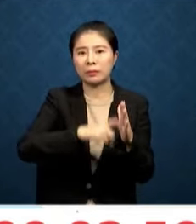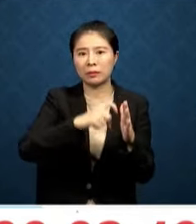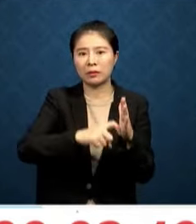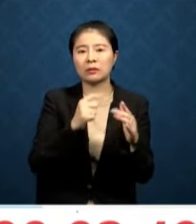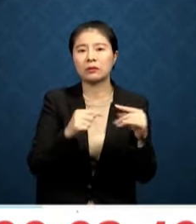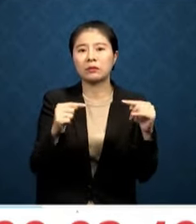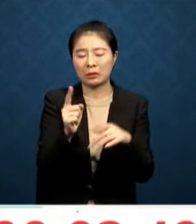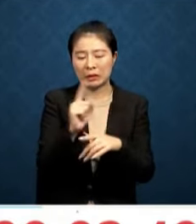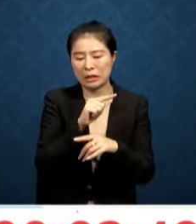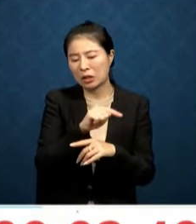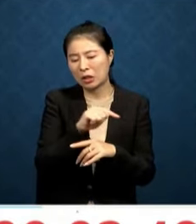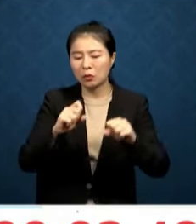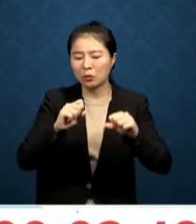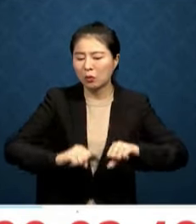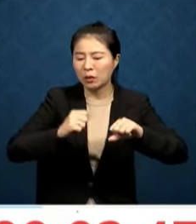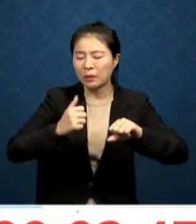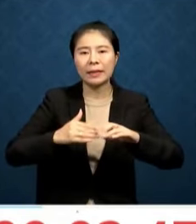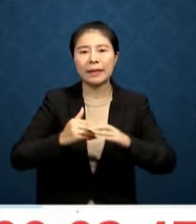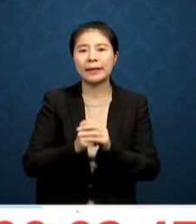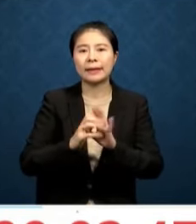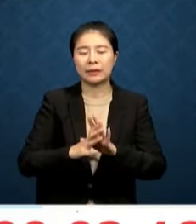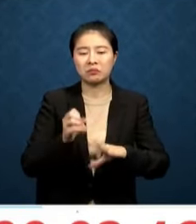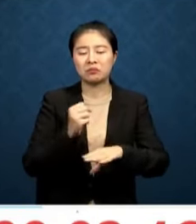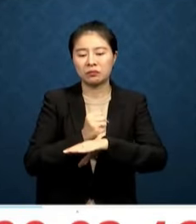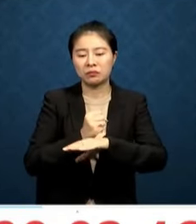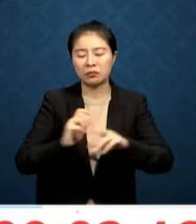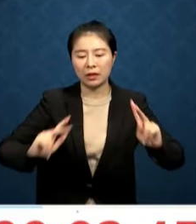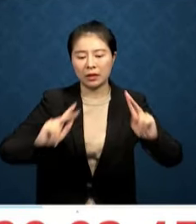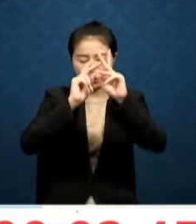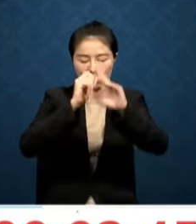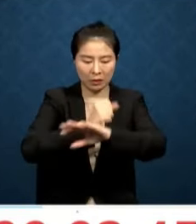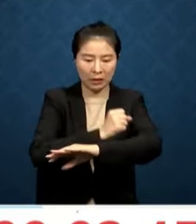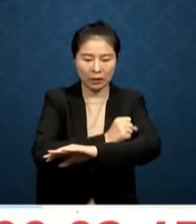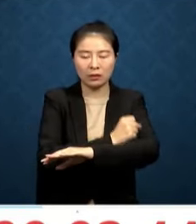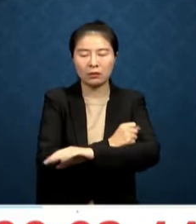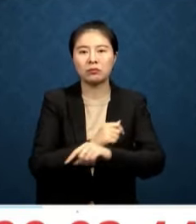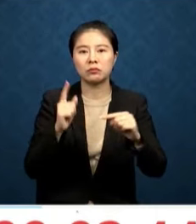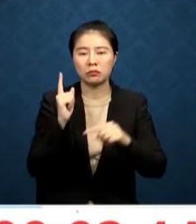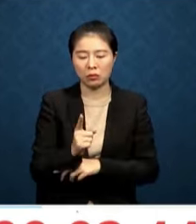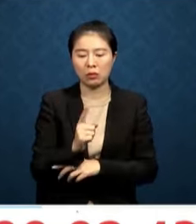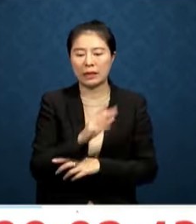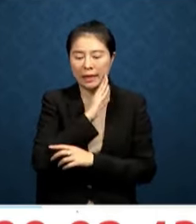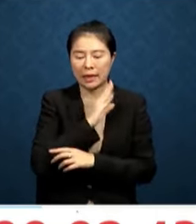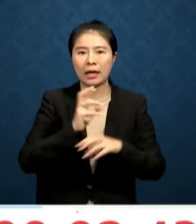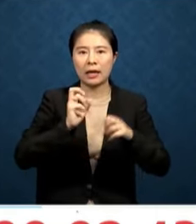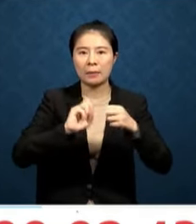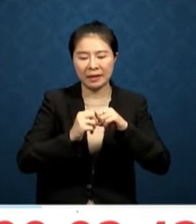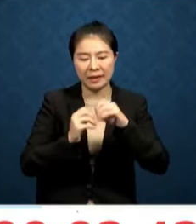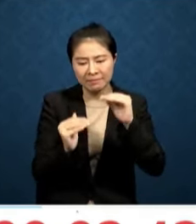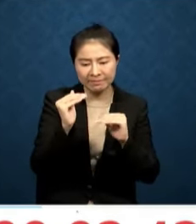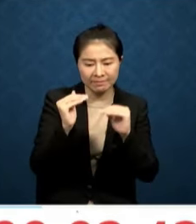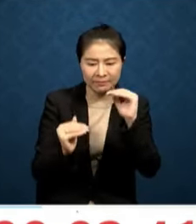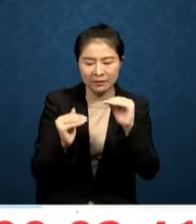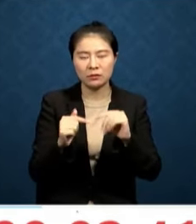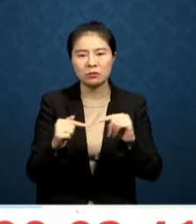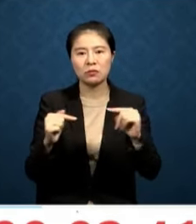ราก็ต้องออกมาแสดงออกมาตั้งโจทย์ว่าถ้าอย่างนี้เกิดความไม่เที่ยงธรรมหรือ